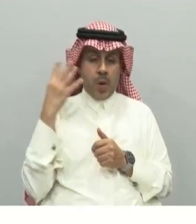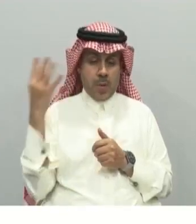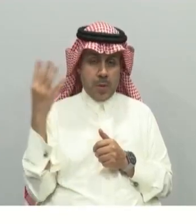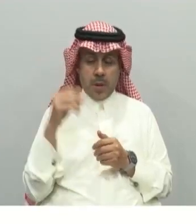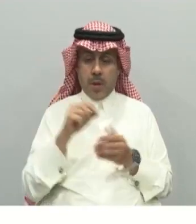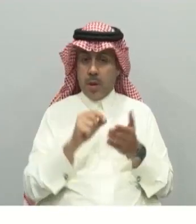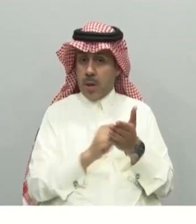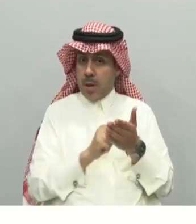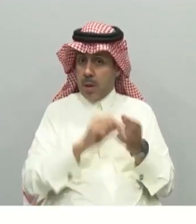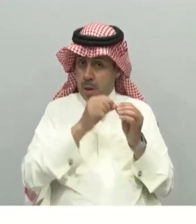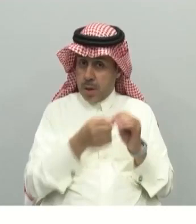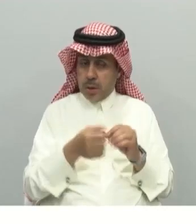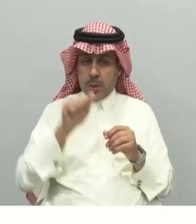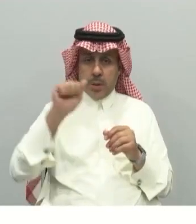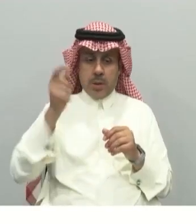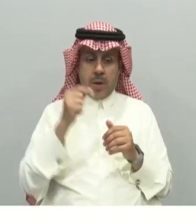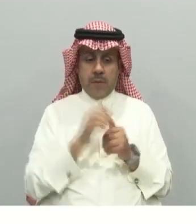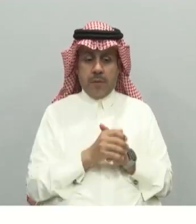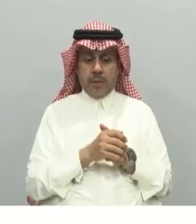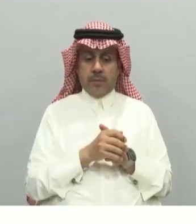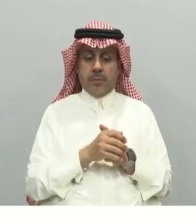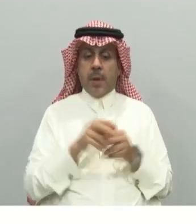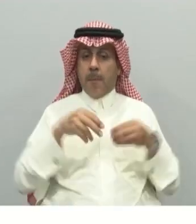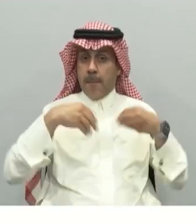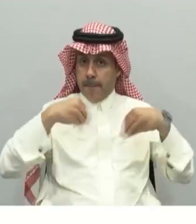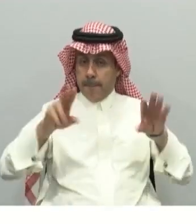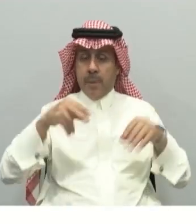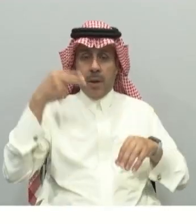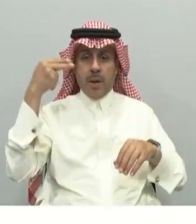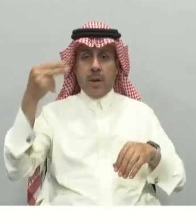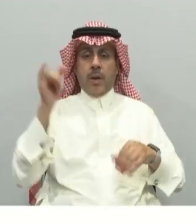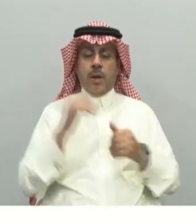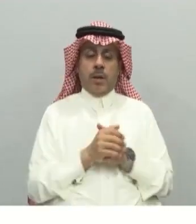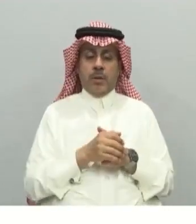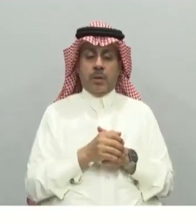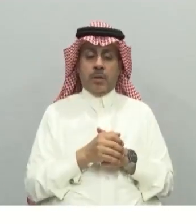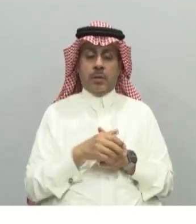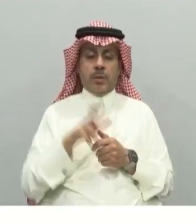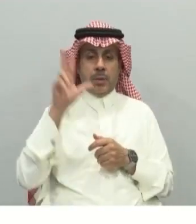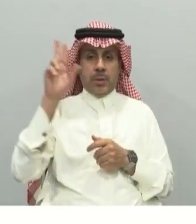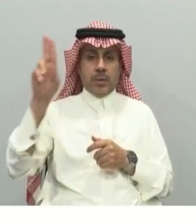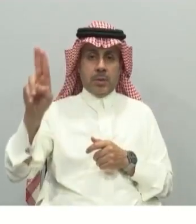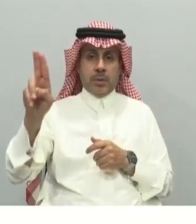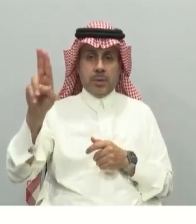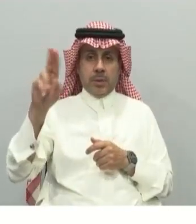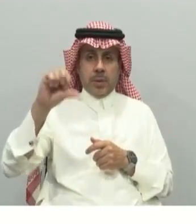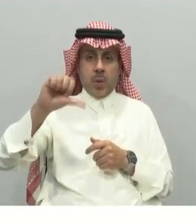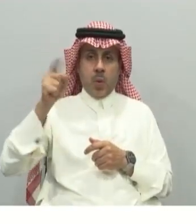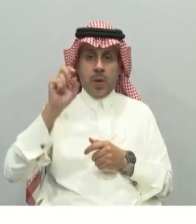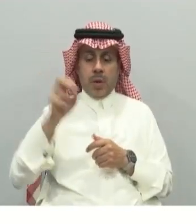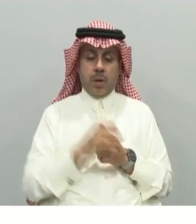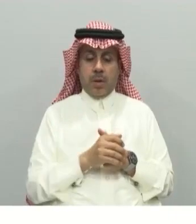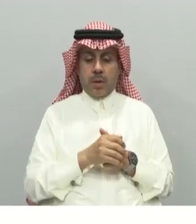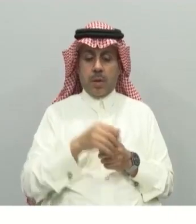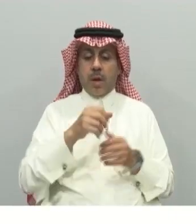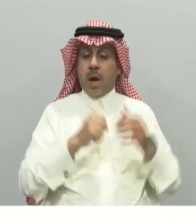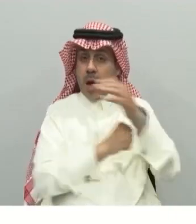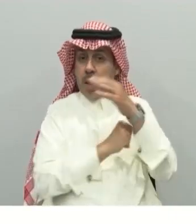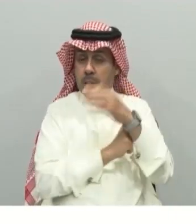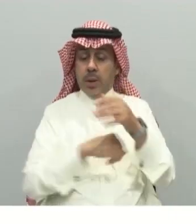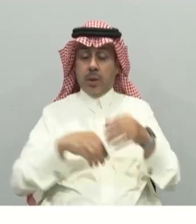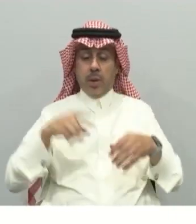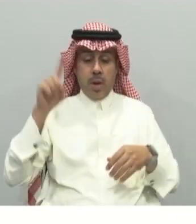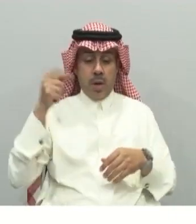ايضا عندنا عقد الصرف وكذلك بيع العينه والتورق ودرسنا هو قاعده ربى البيوع والصرف